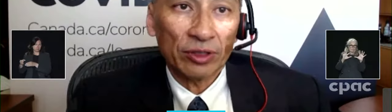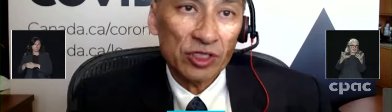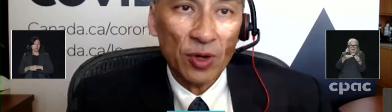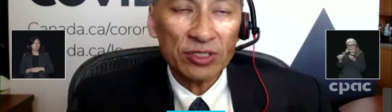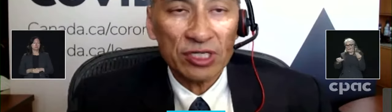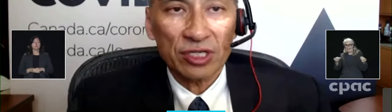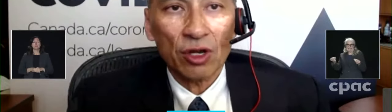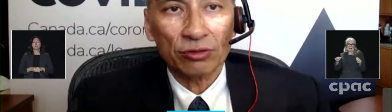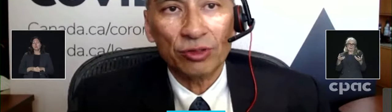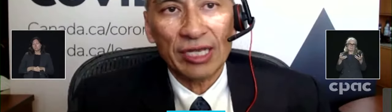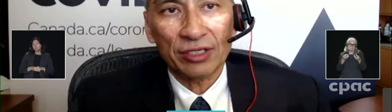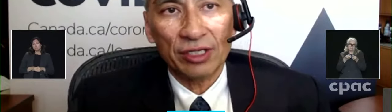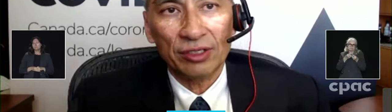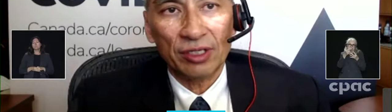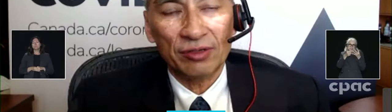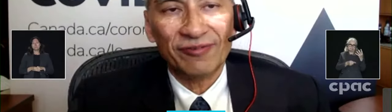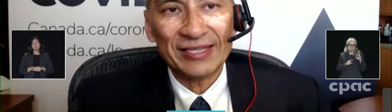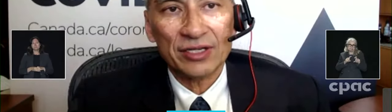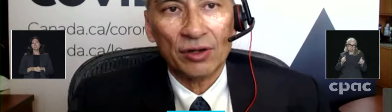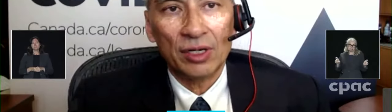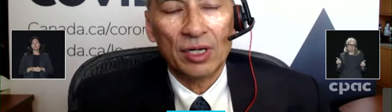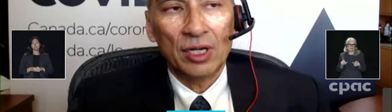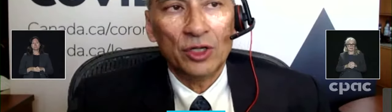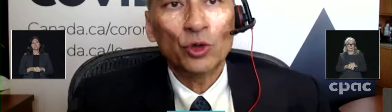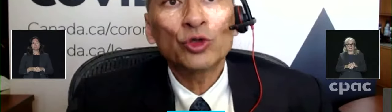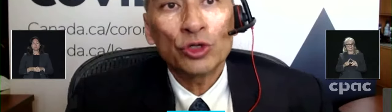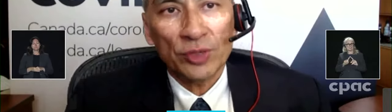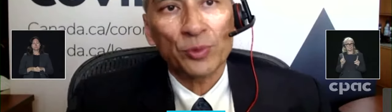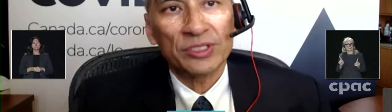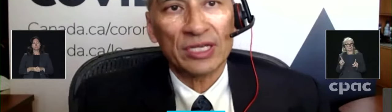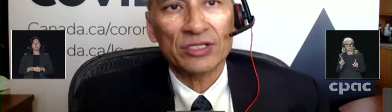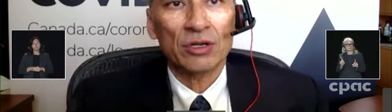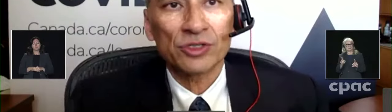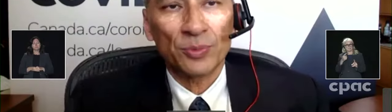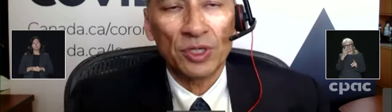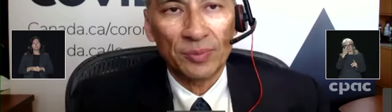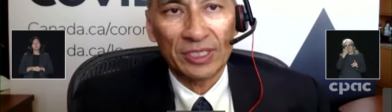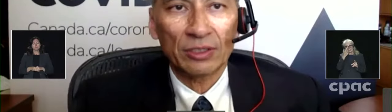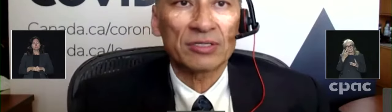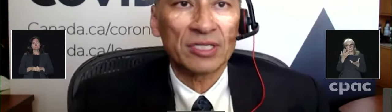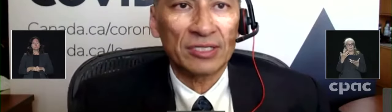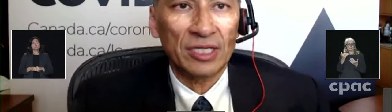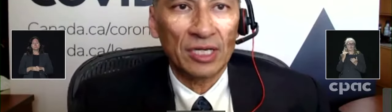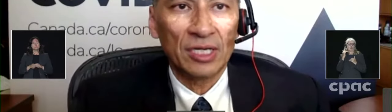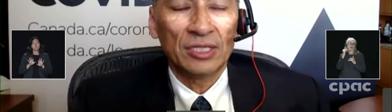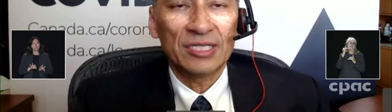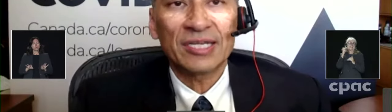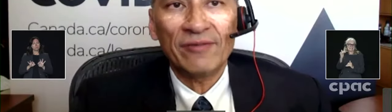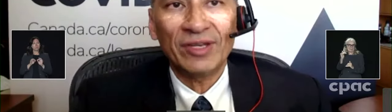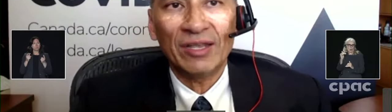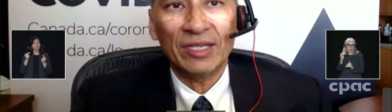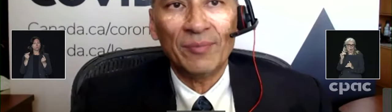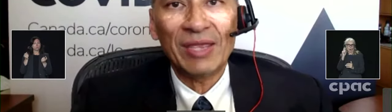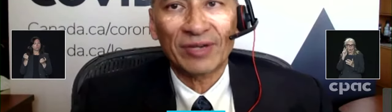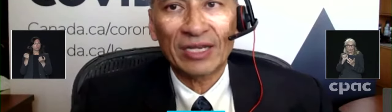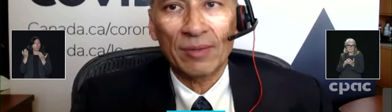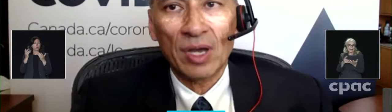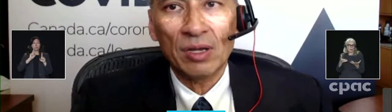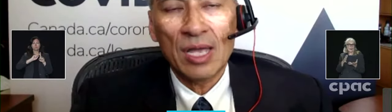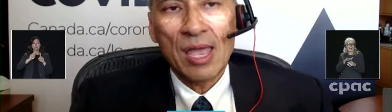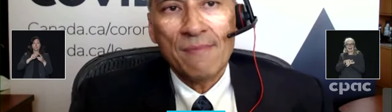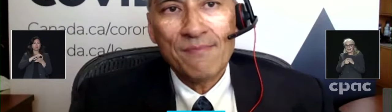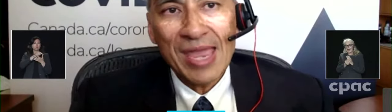c'est très important. Je pense que c'est continue d'être une façon, une autre couche de protection, je peux peut-être constater, de se laver les